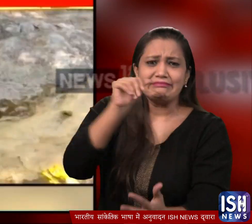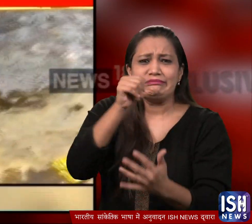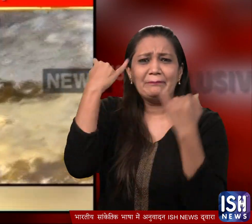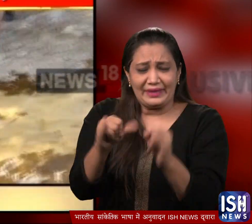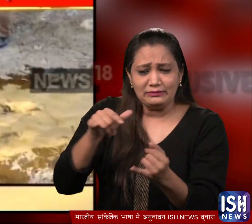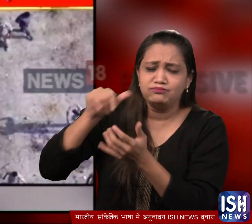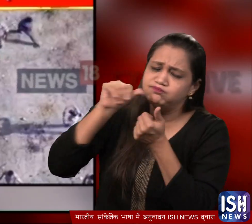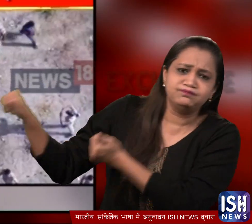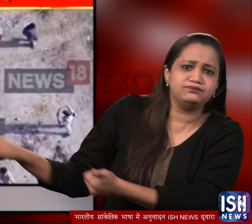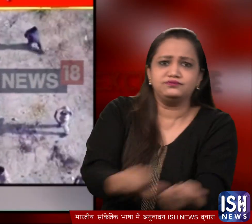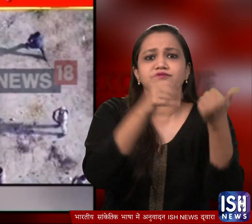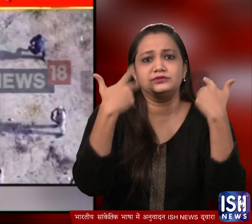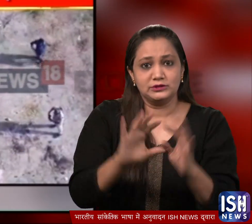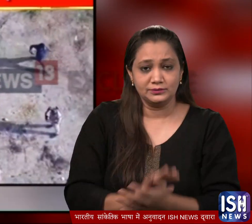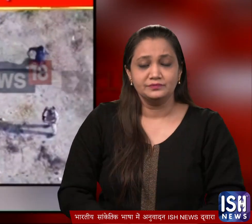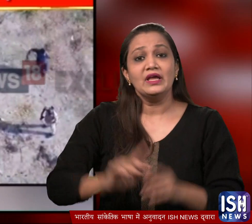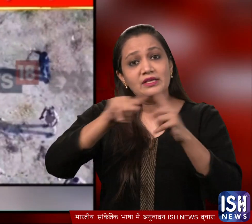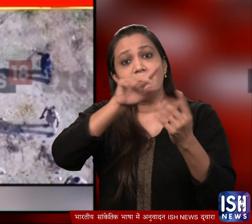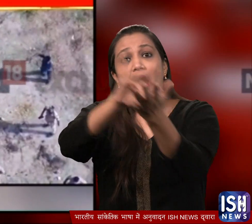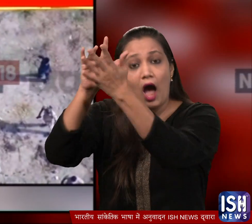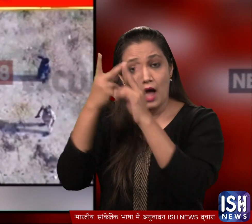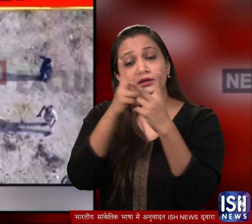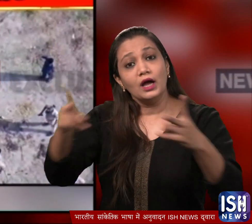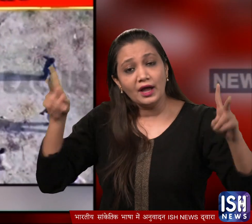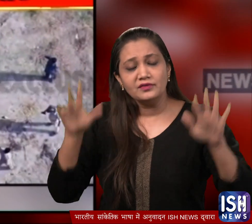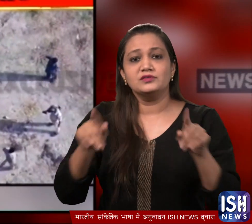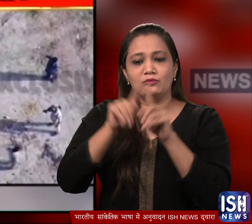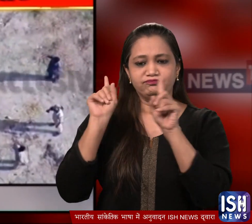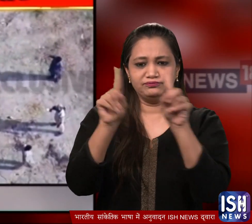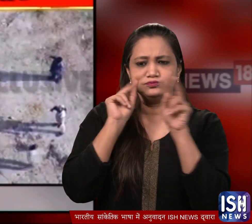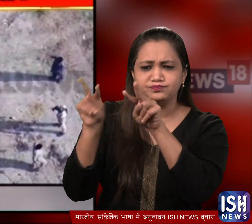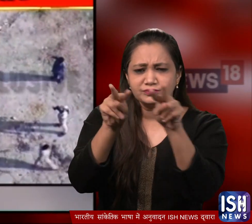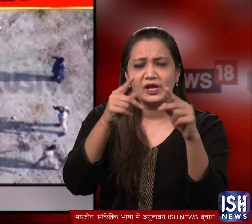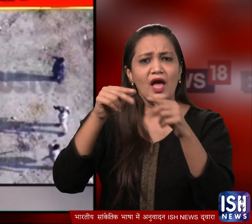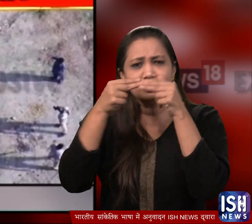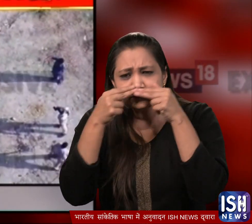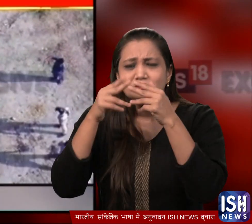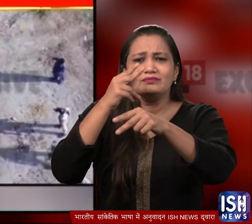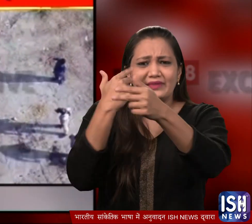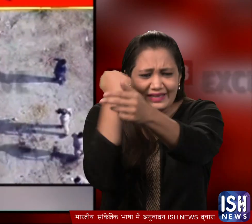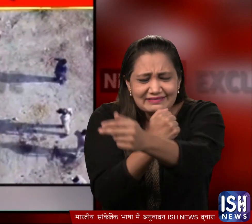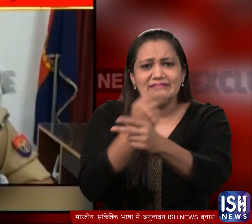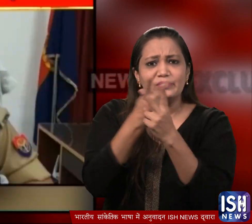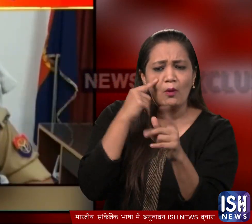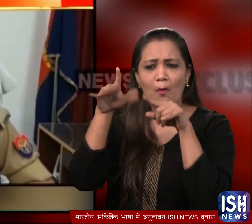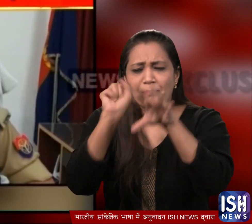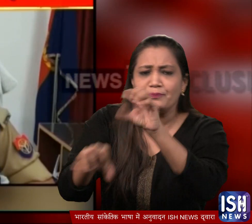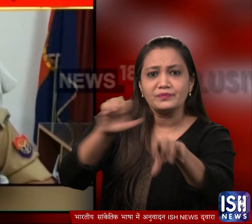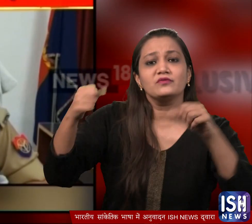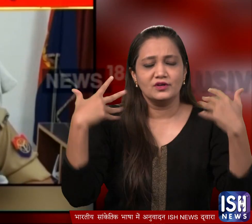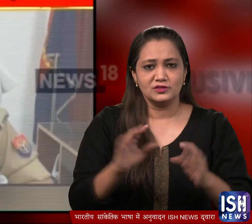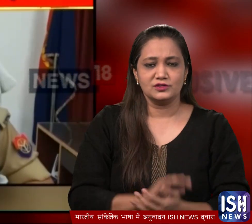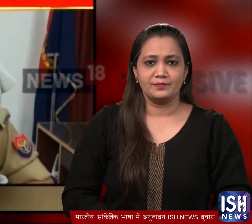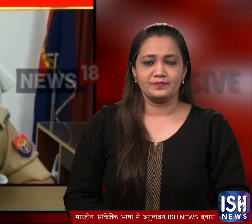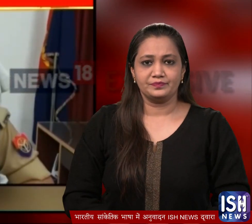जिसे जमीन पर बहा दिया गया। इसी तरह कई दूसरे इलाकों में भी पुलिस ड्रोन की मदद से नशे का काला कारोबार चलाने वालों तक पहुँच गयी। बरामदगी हुई